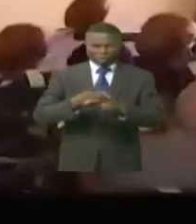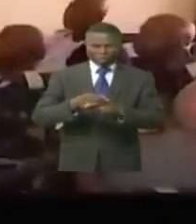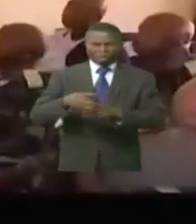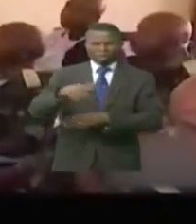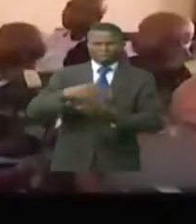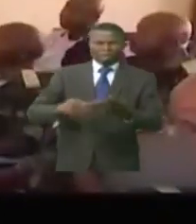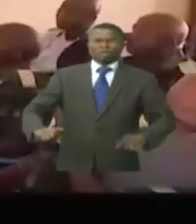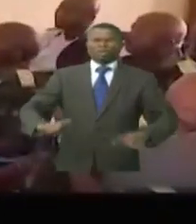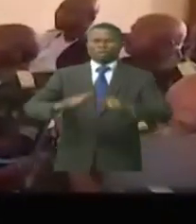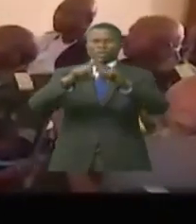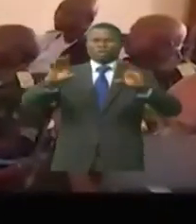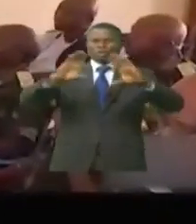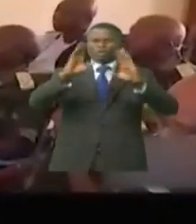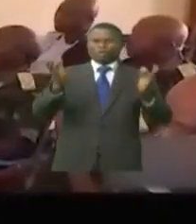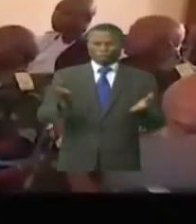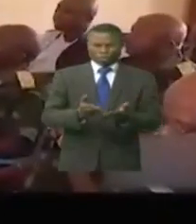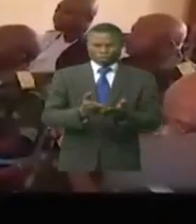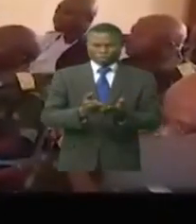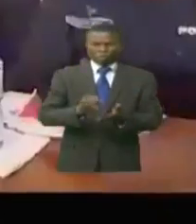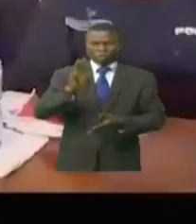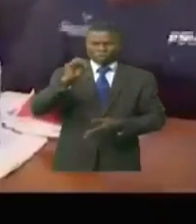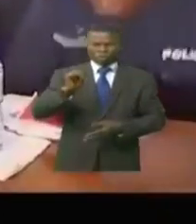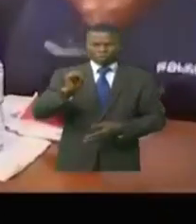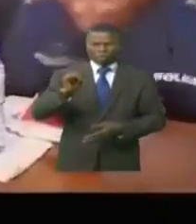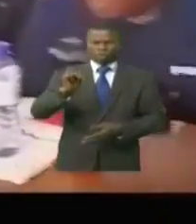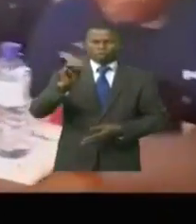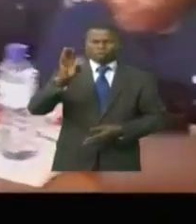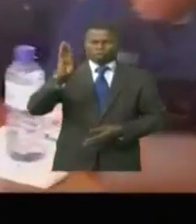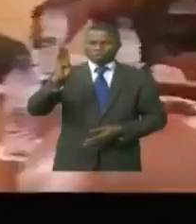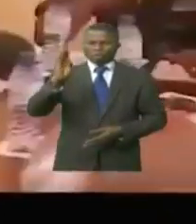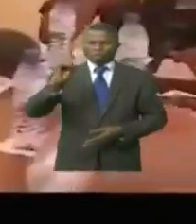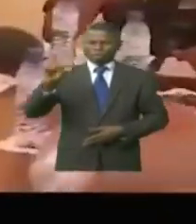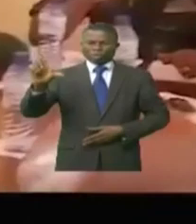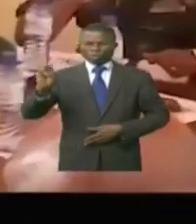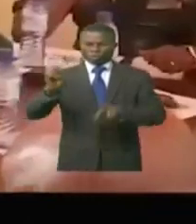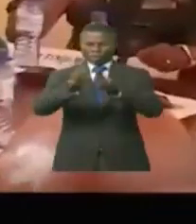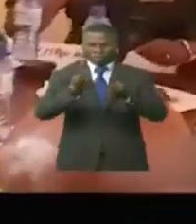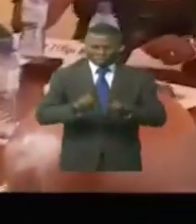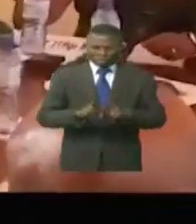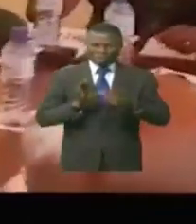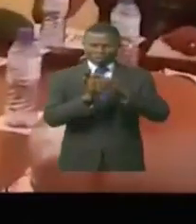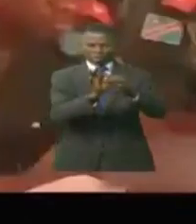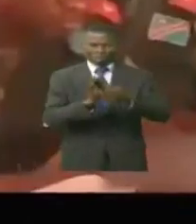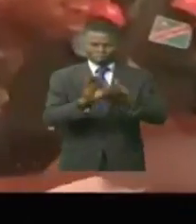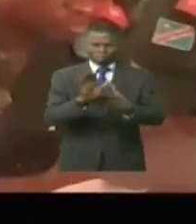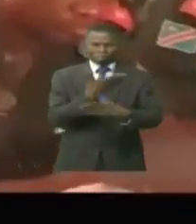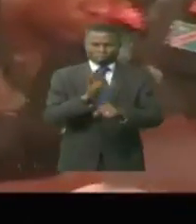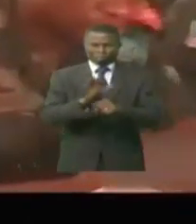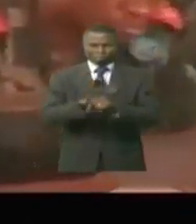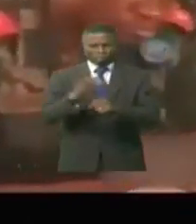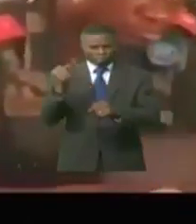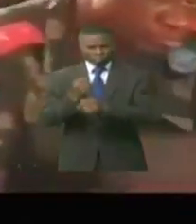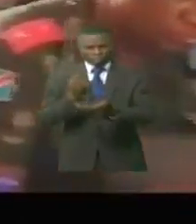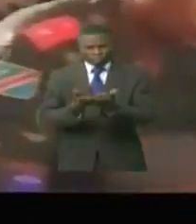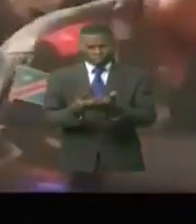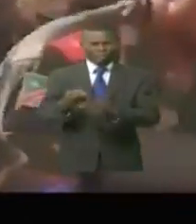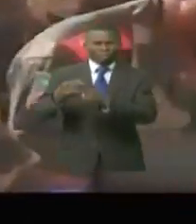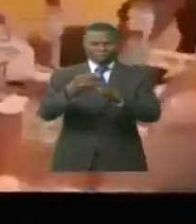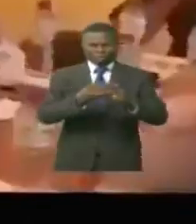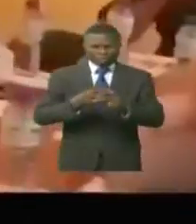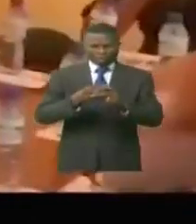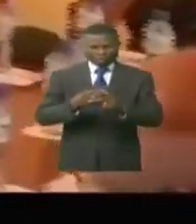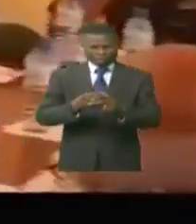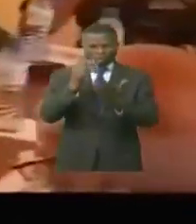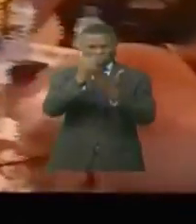les conflits communautaires Mbole et Lingola. Au point de la collaboration entre différents services de sécurité, on